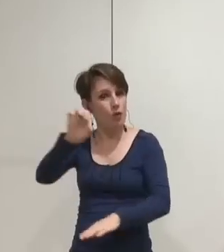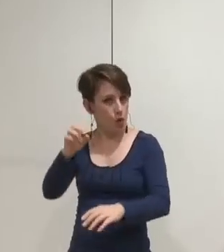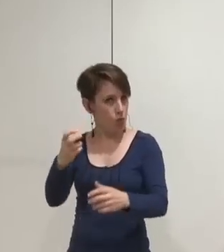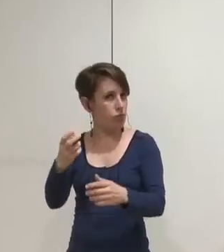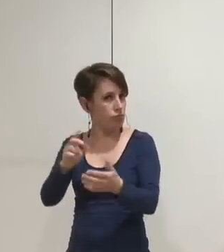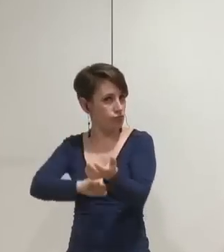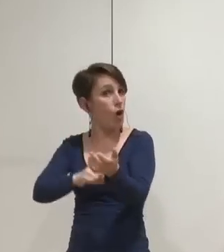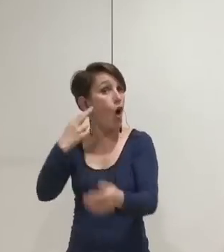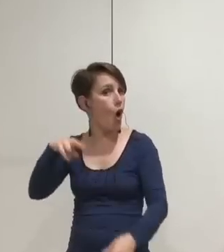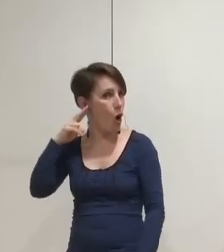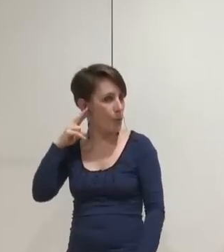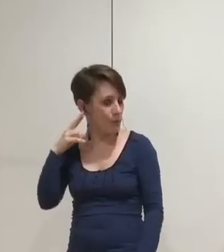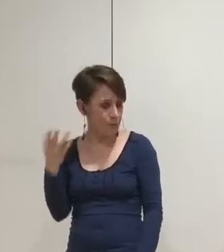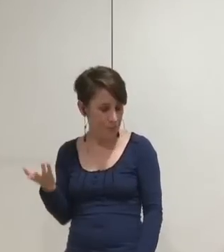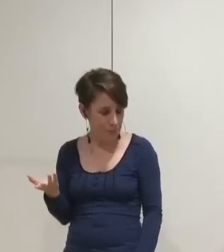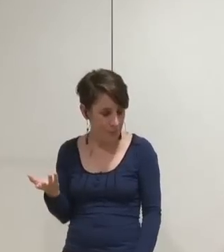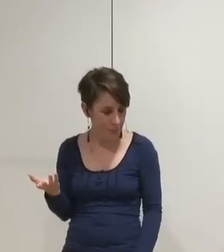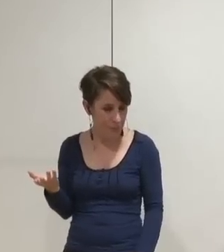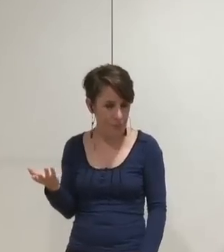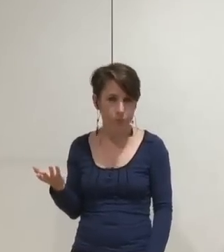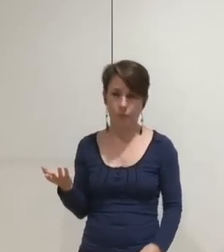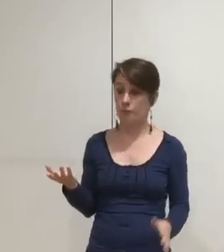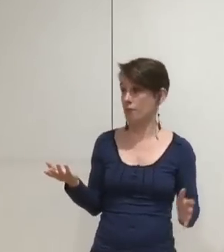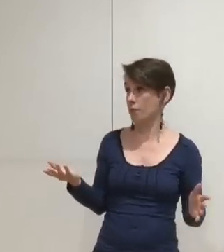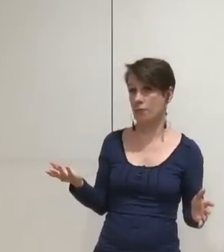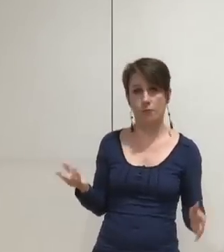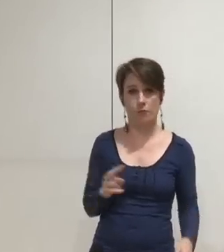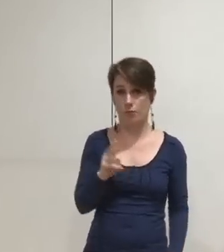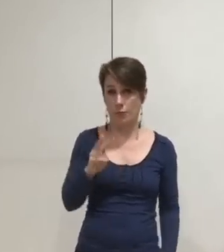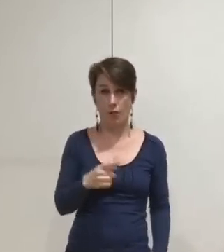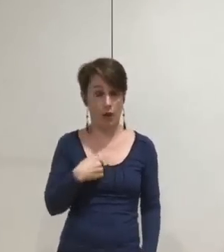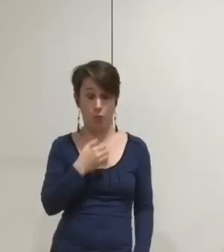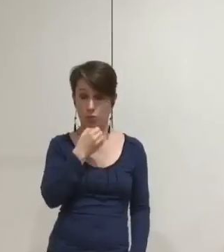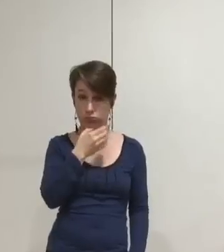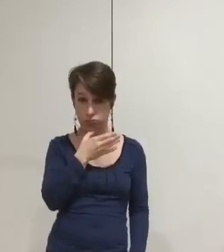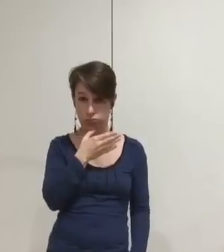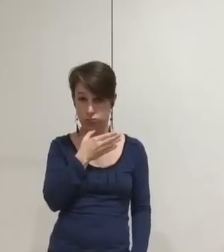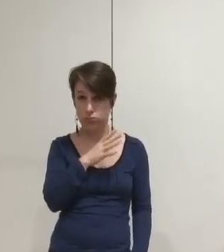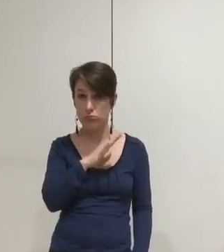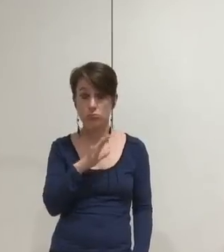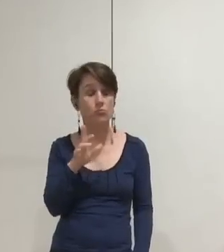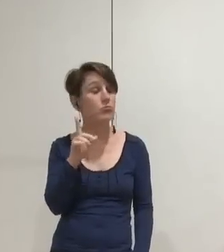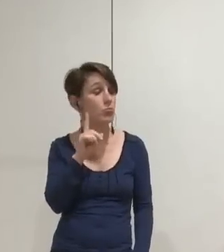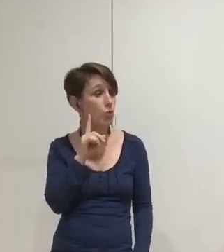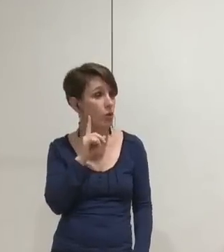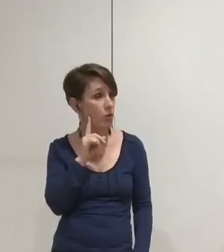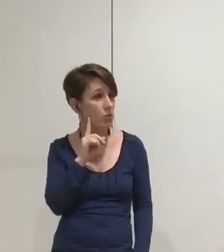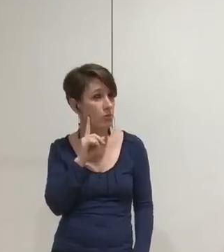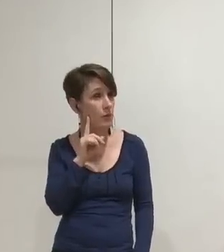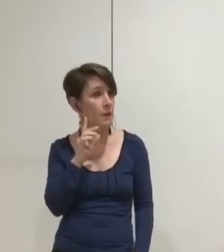donc je là pour le coup je j'avoue ma ma totale perplexité parce que s'il